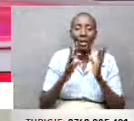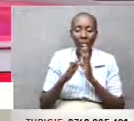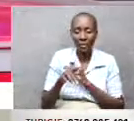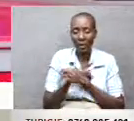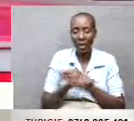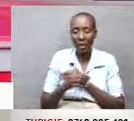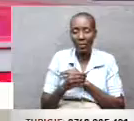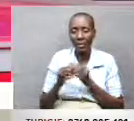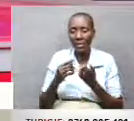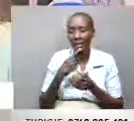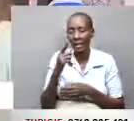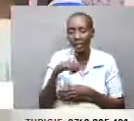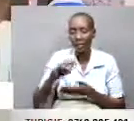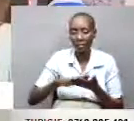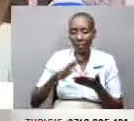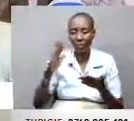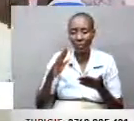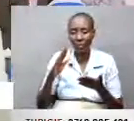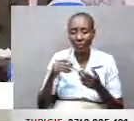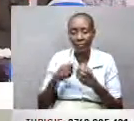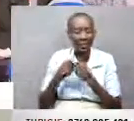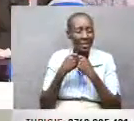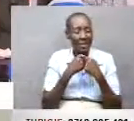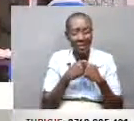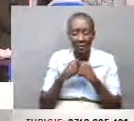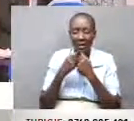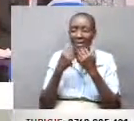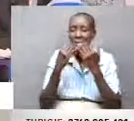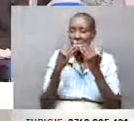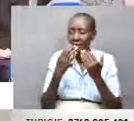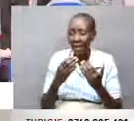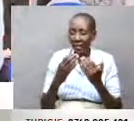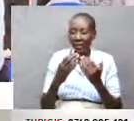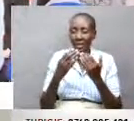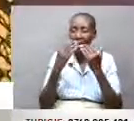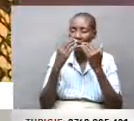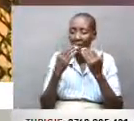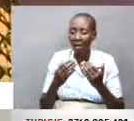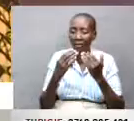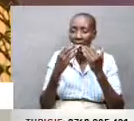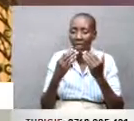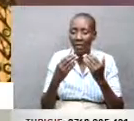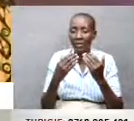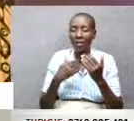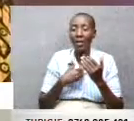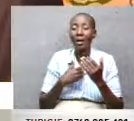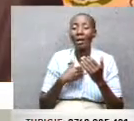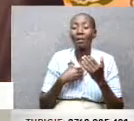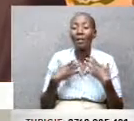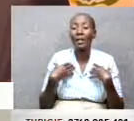na maelezo zaidi. Changamoto nyingi zimekumba Wizara ya Afya katika kuwasilisha huduma ya afya